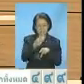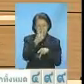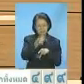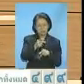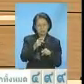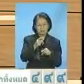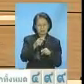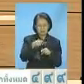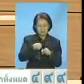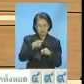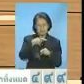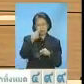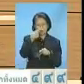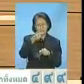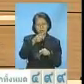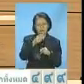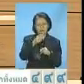ง